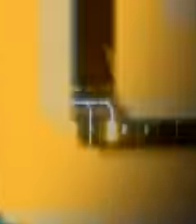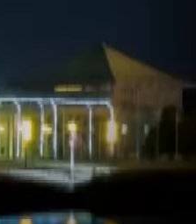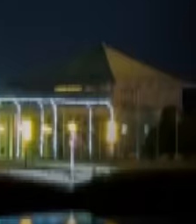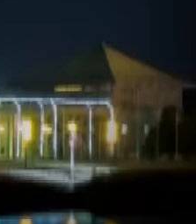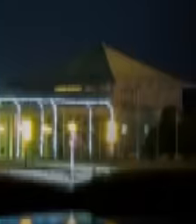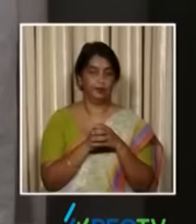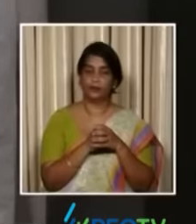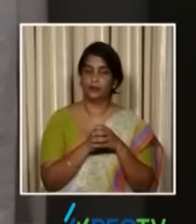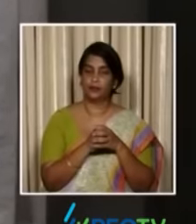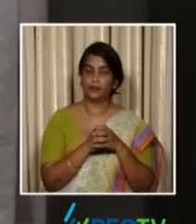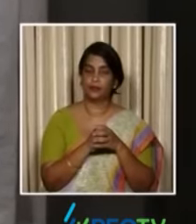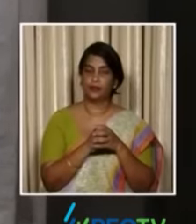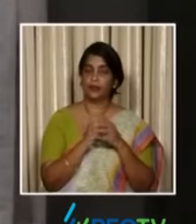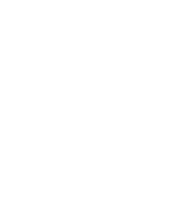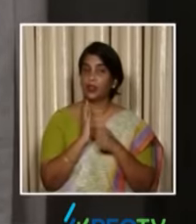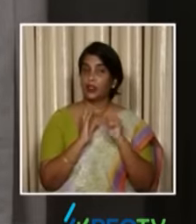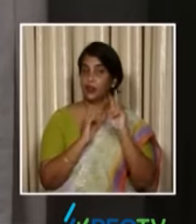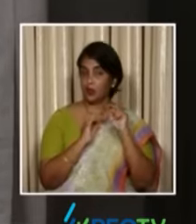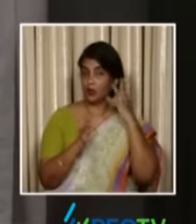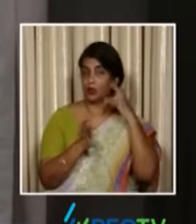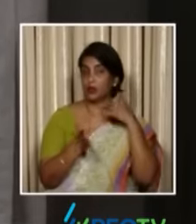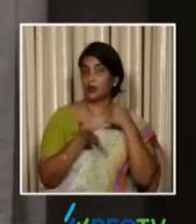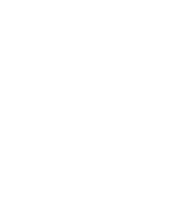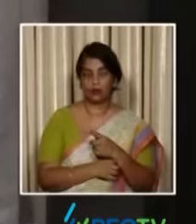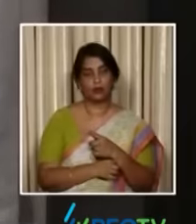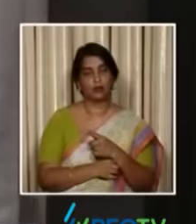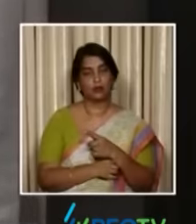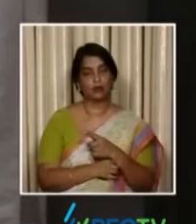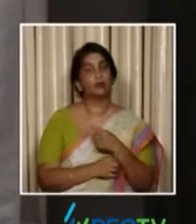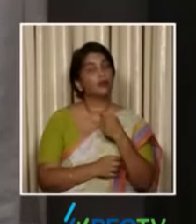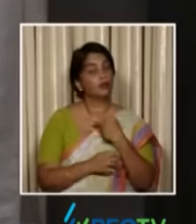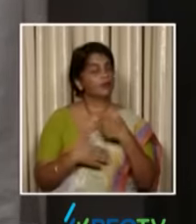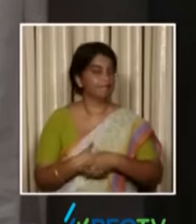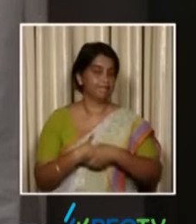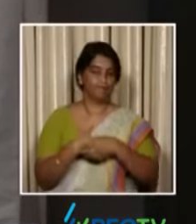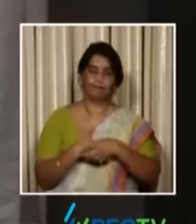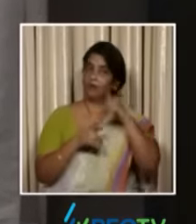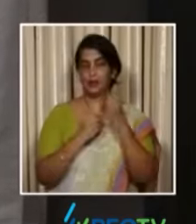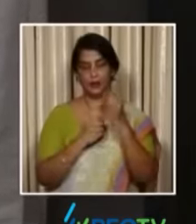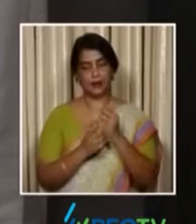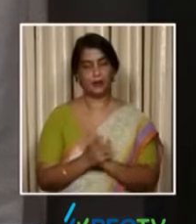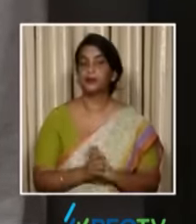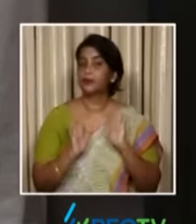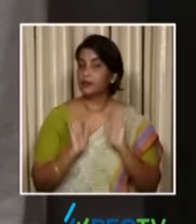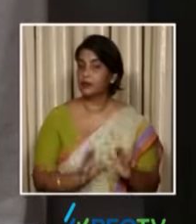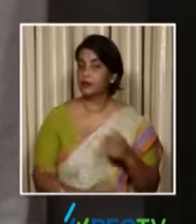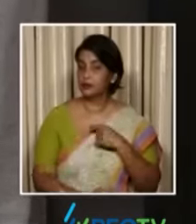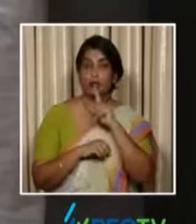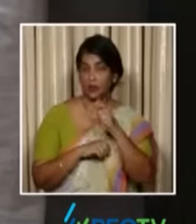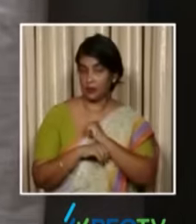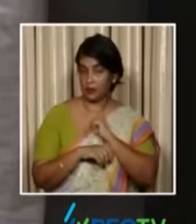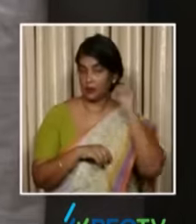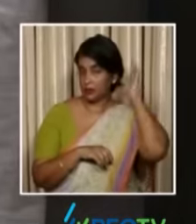තියෙන්නේ. T20 World Cup එක ජයග්‍රහණය කරන්නට අපේ සුබපැතුම් ආශිර්වාදය අපි පුද කරනවා. හැබැයි මට කියන්නට